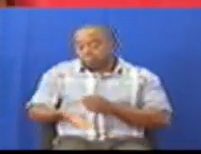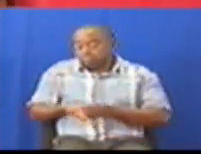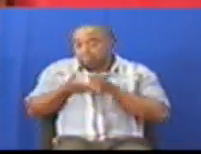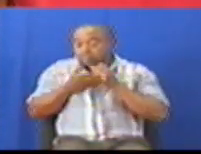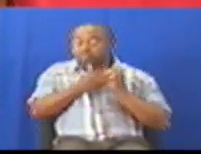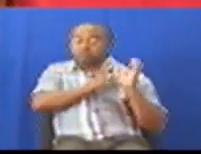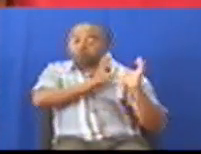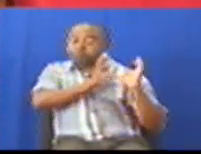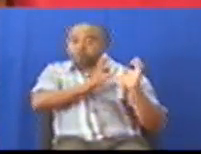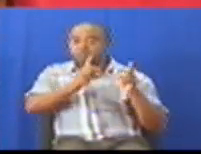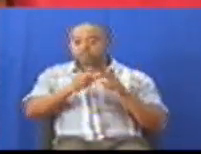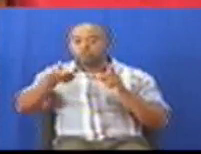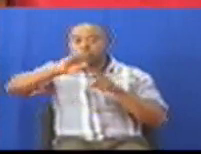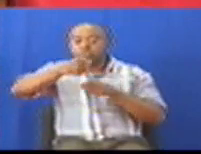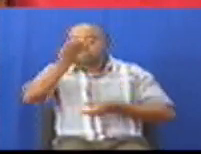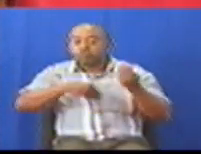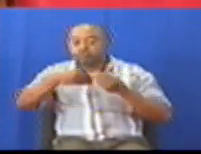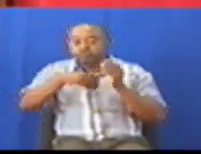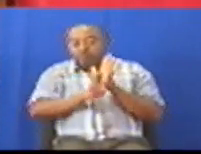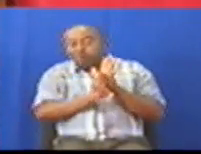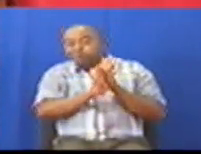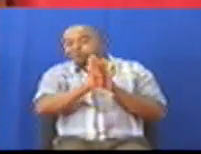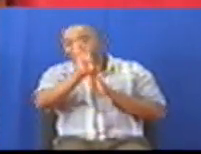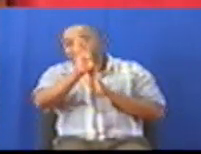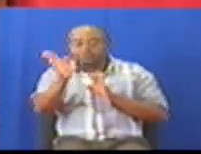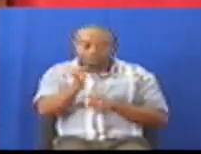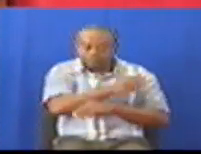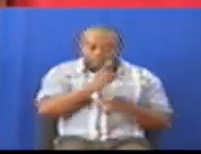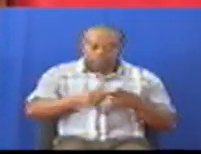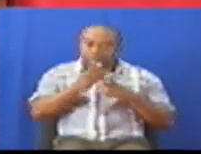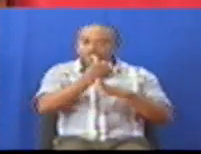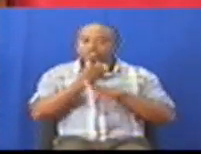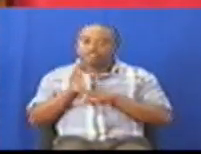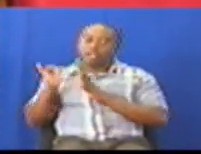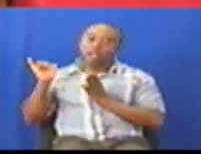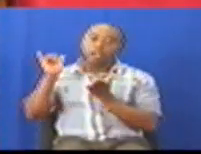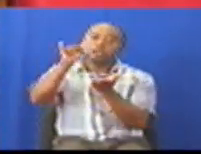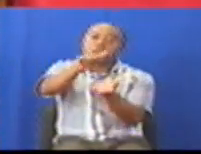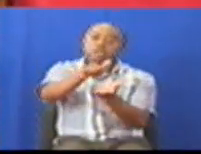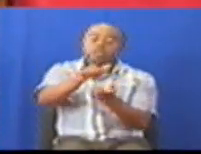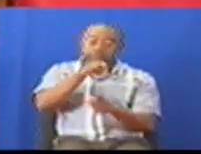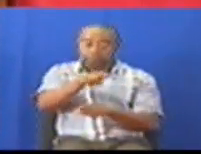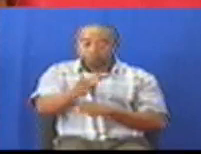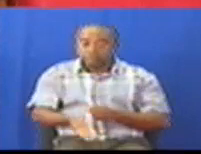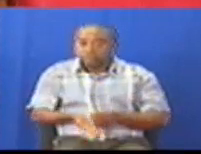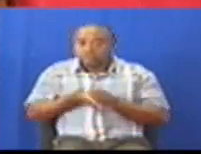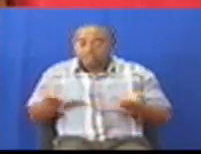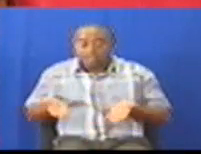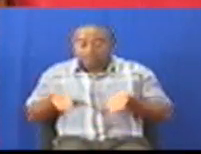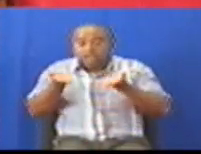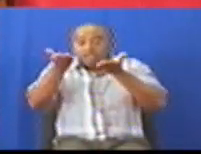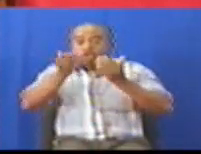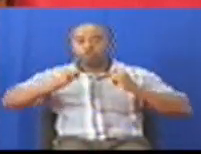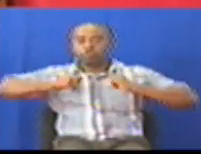na kuongeza uchumi wetu, ufufuaji wa shirika la ndege ambayo itachochea sana maendeleo ya